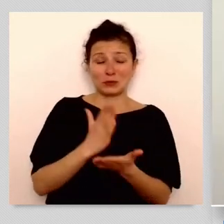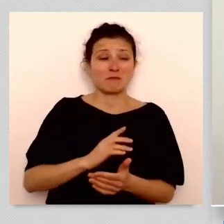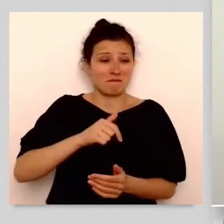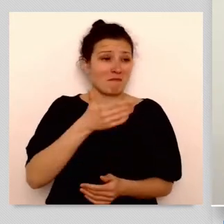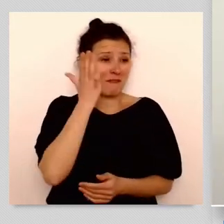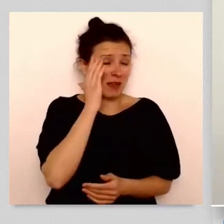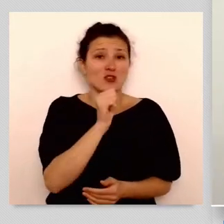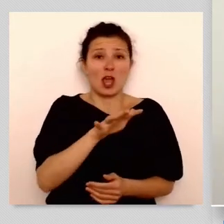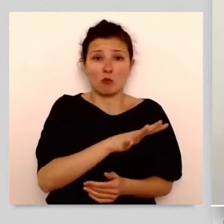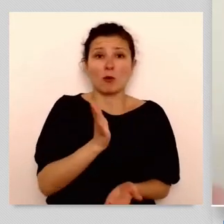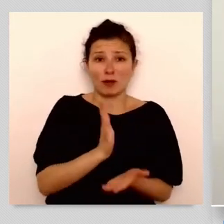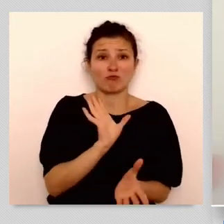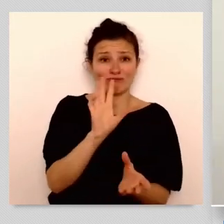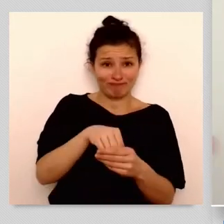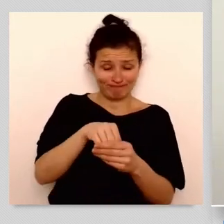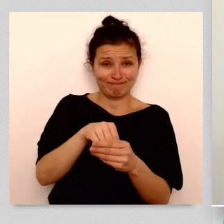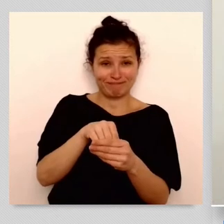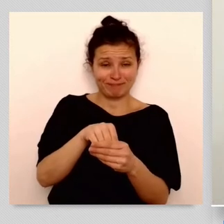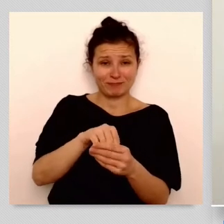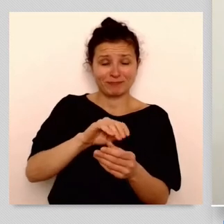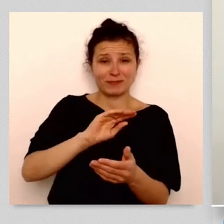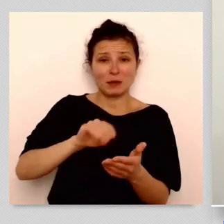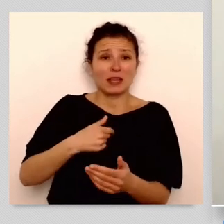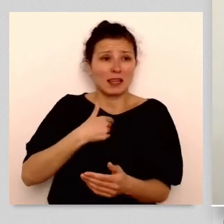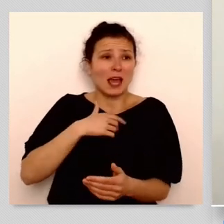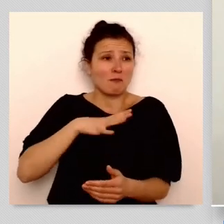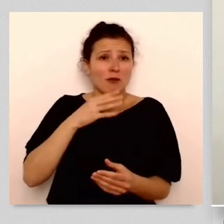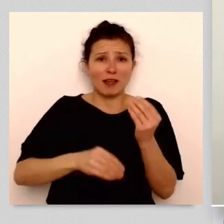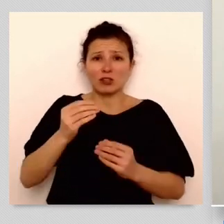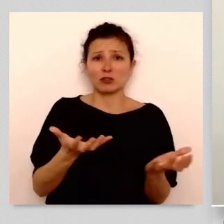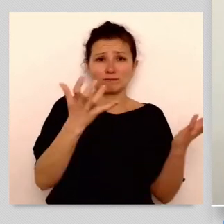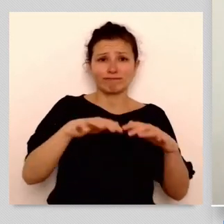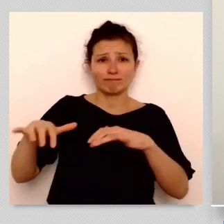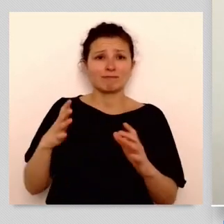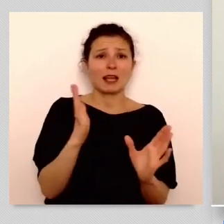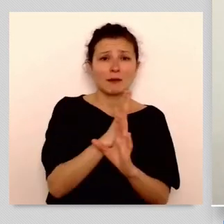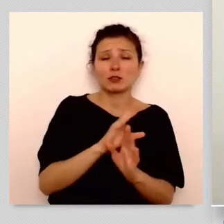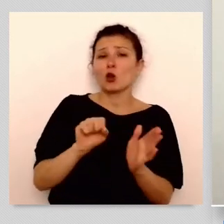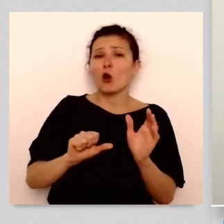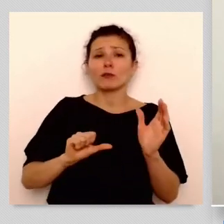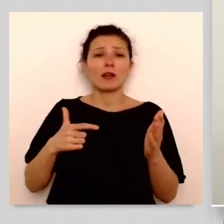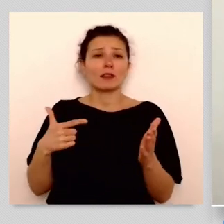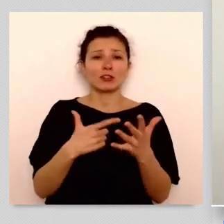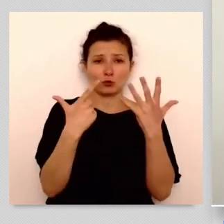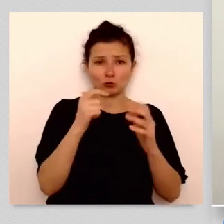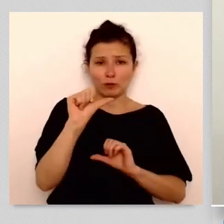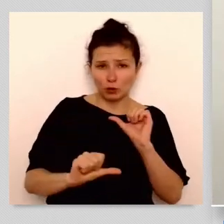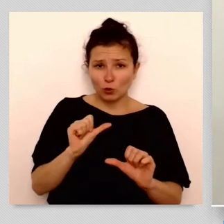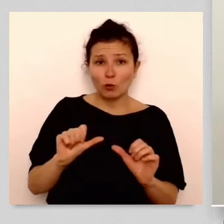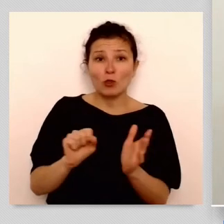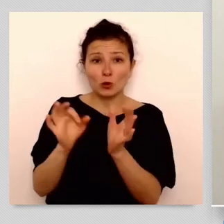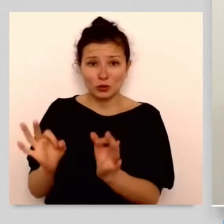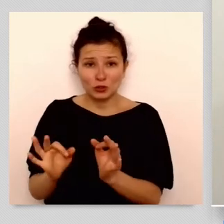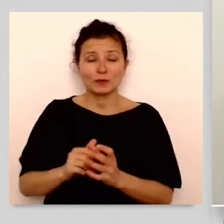w to weszła. Ja byłem na większości szczytów klimatycznych od 2007 roku aż do